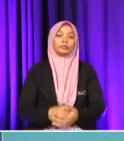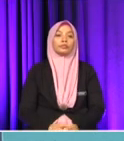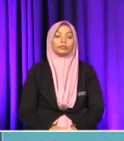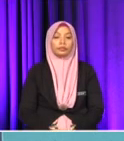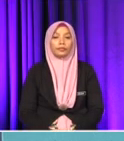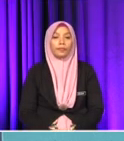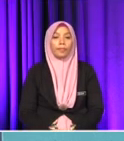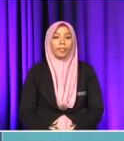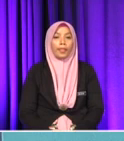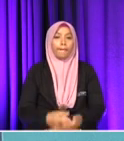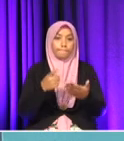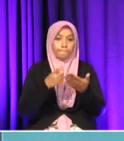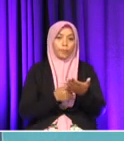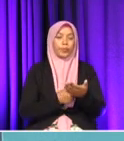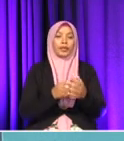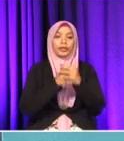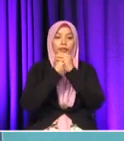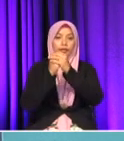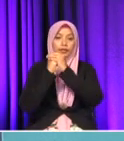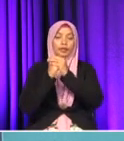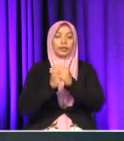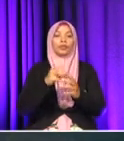dapat menjawab dengan baik